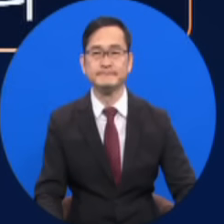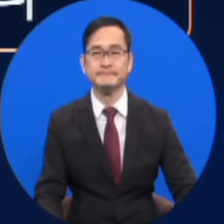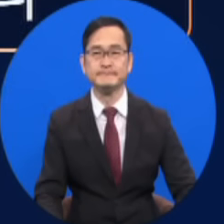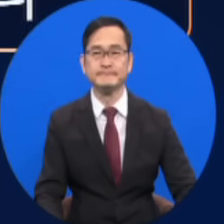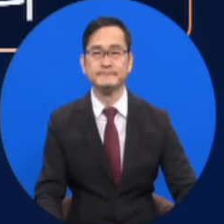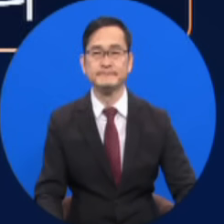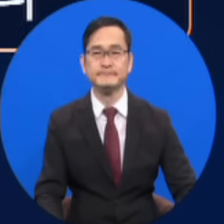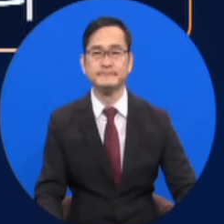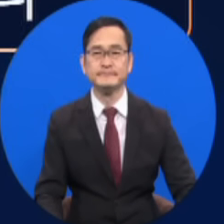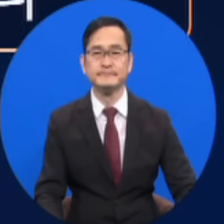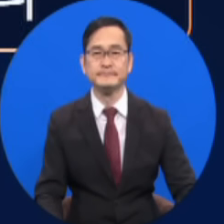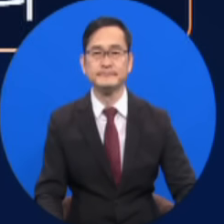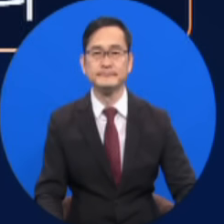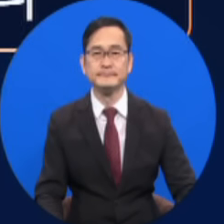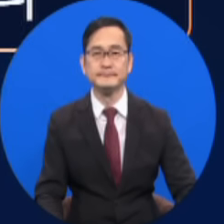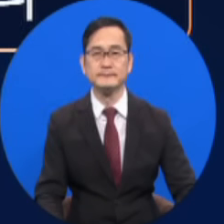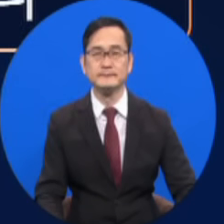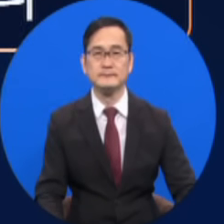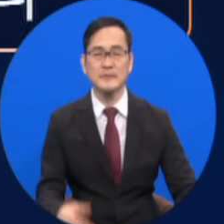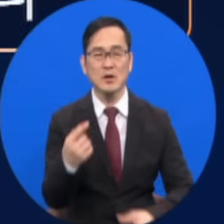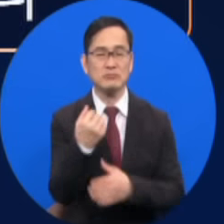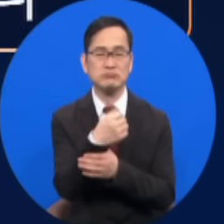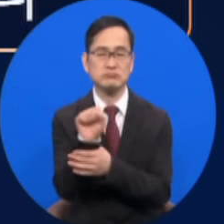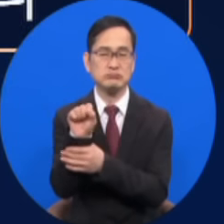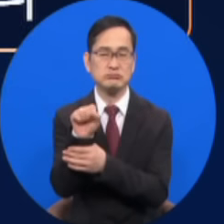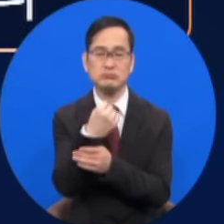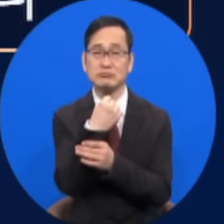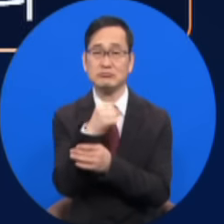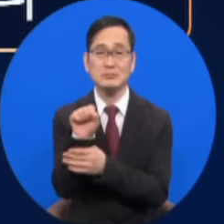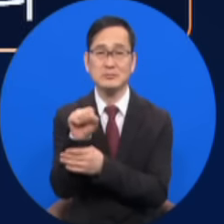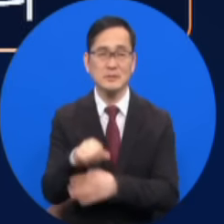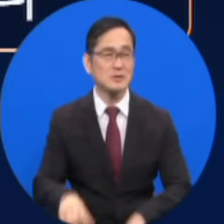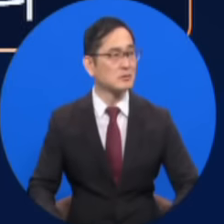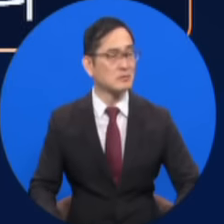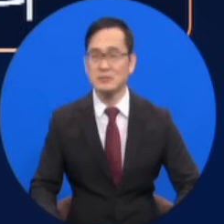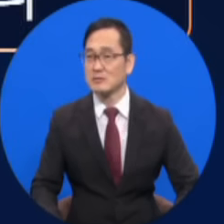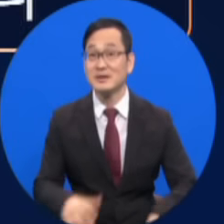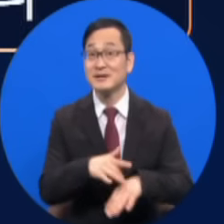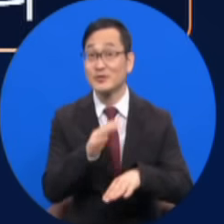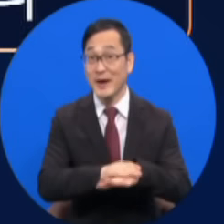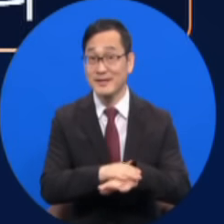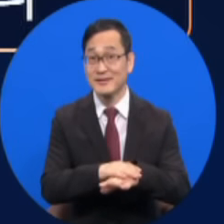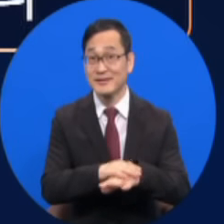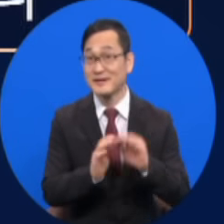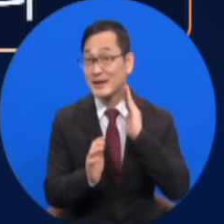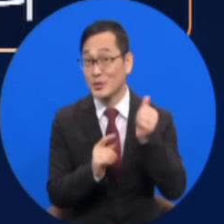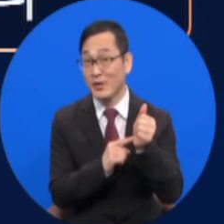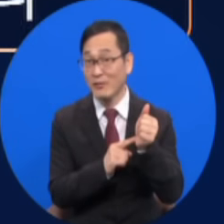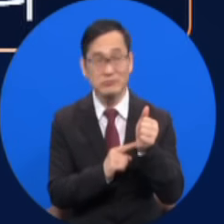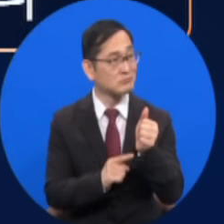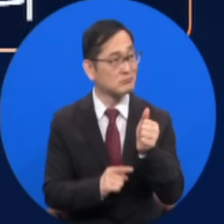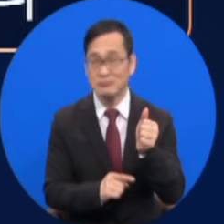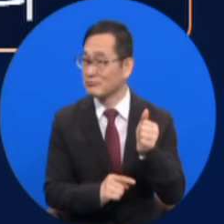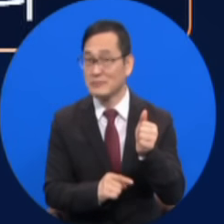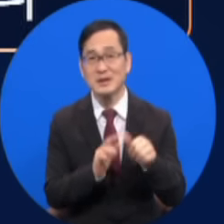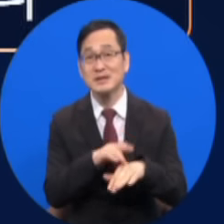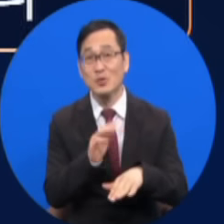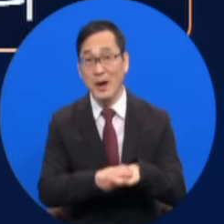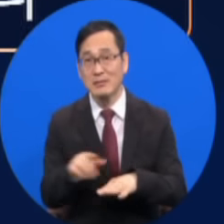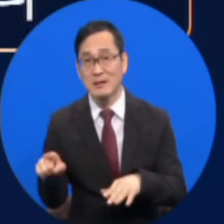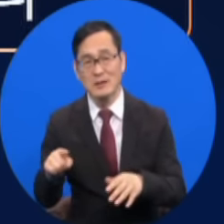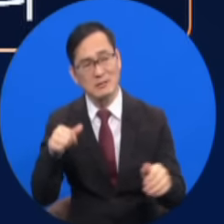했습니다이 도리도리 자기가 또이 교정해 내 조네 윤 대통이 너무 좋아하고 습관에